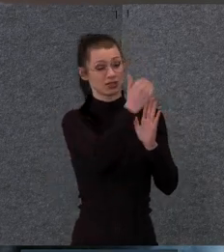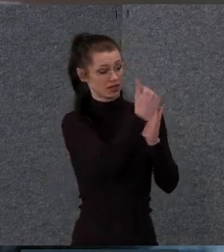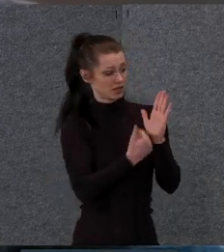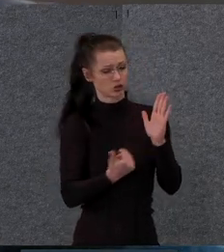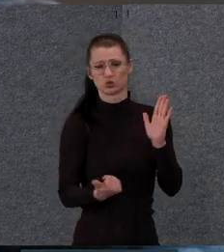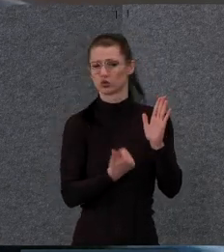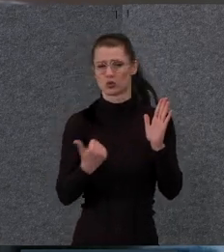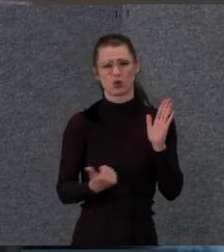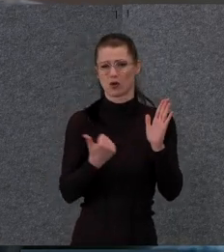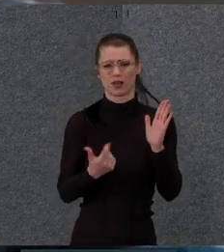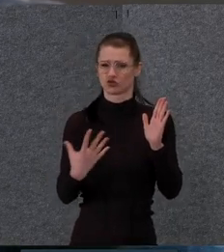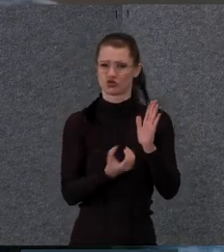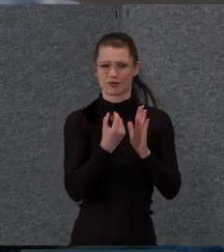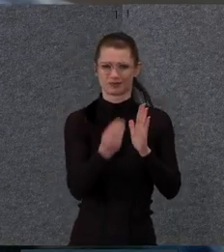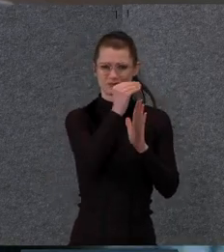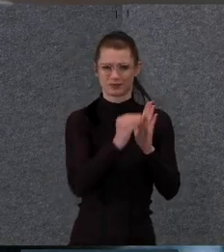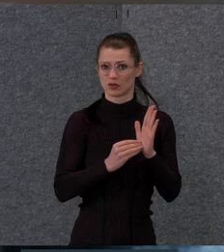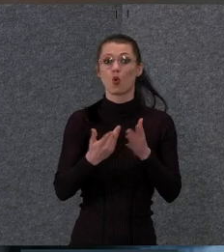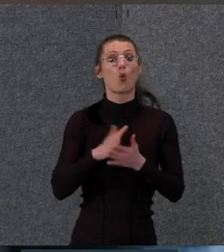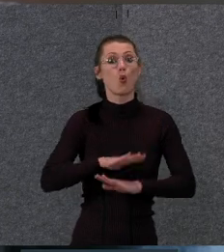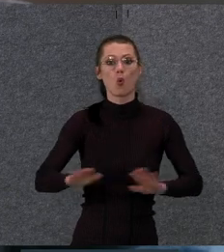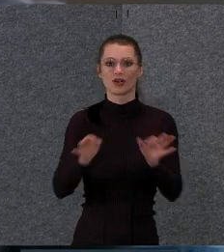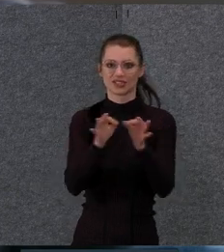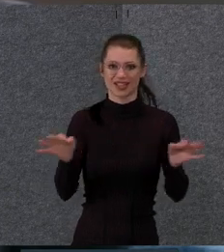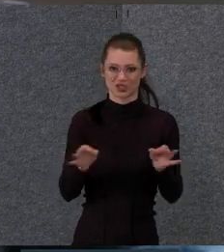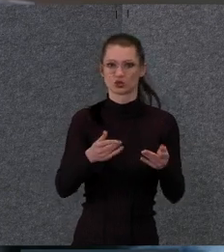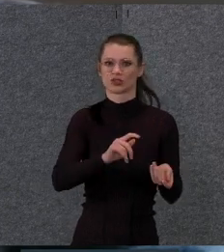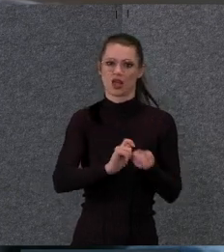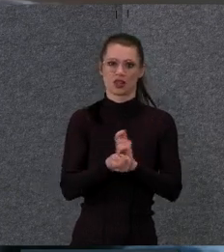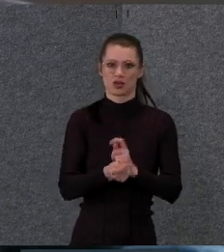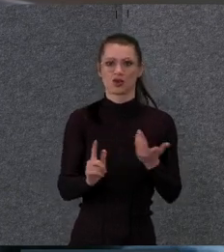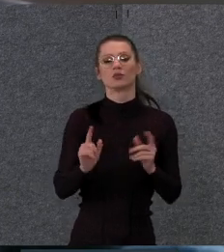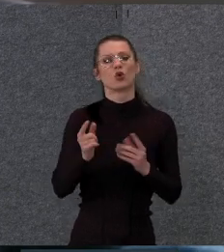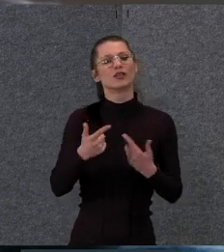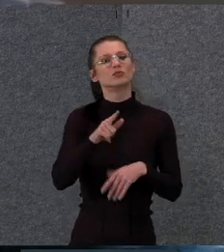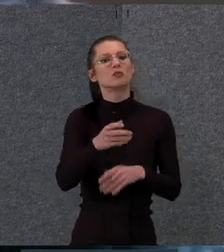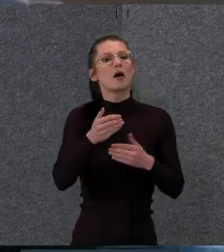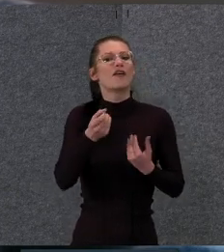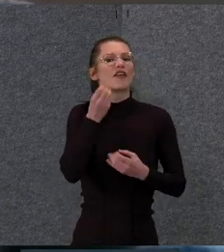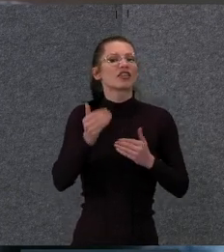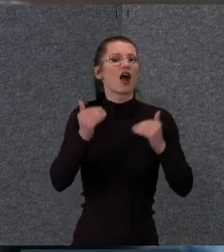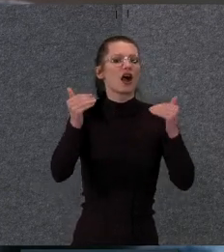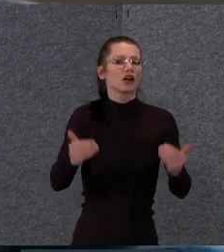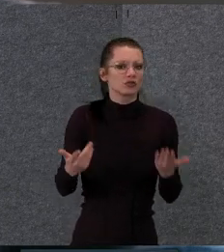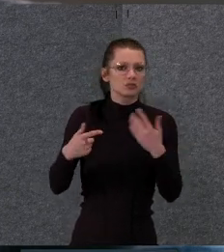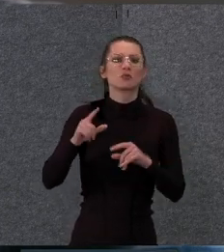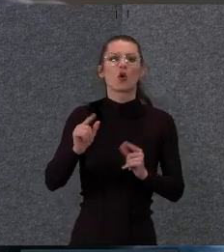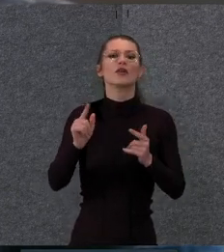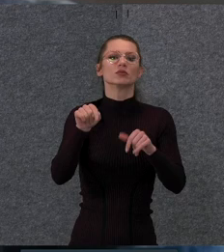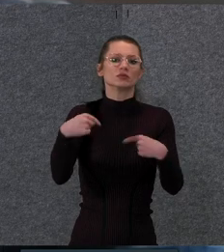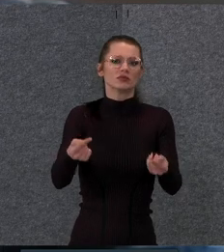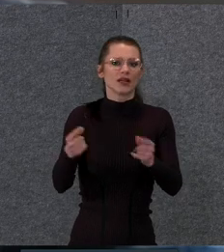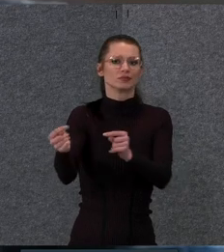ohne diese Satzungsveränderung. Und deswegen würde ich euch bitten, das doch dann zu vertagen, wenn wir da wieder in aller Breite drüber debattieren